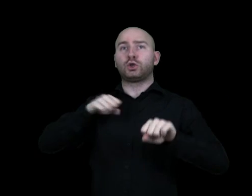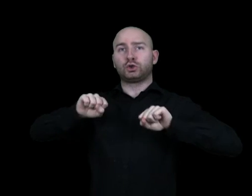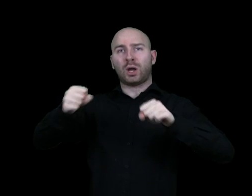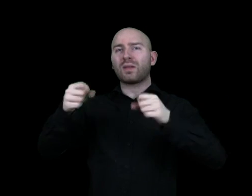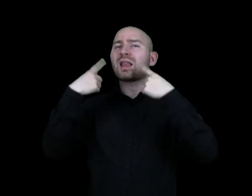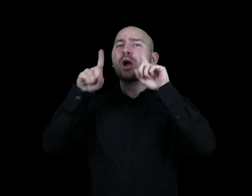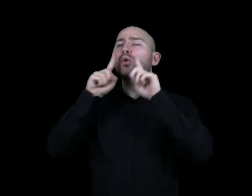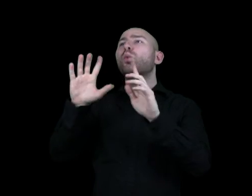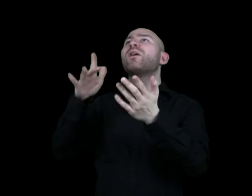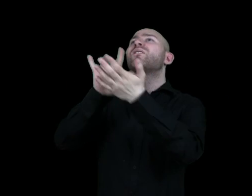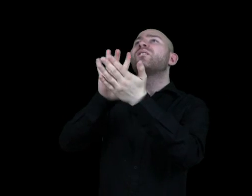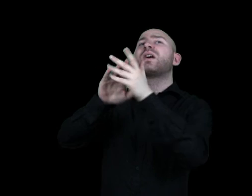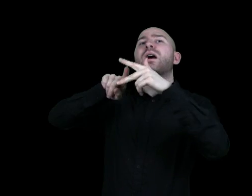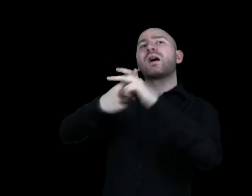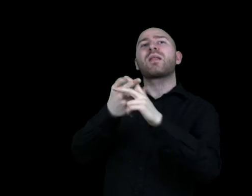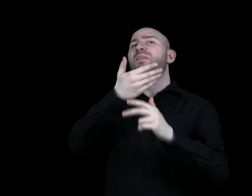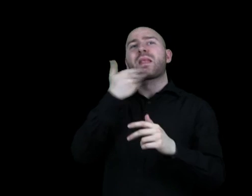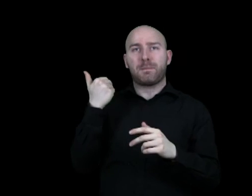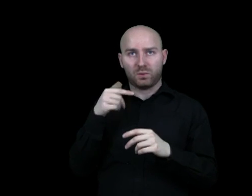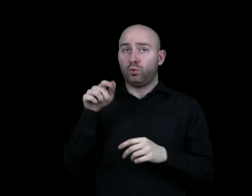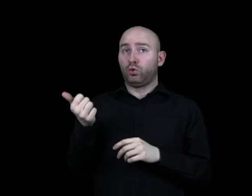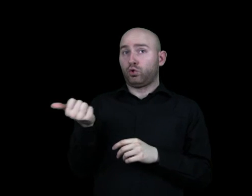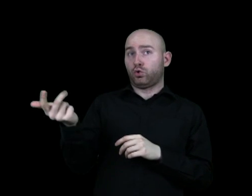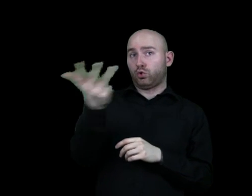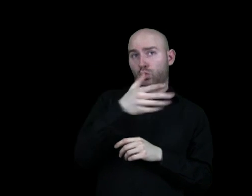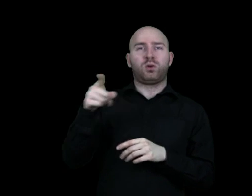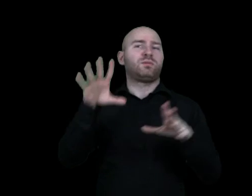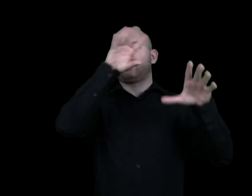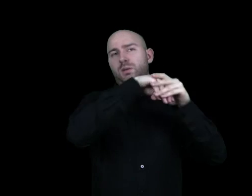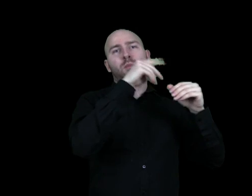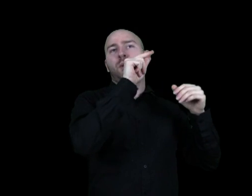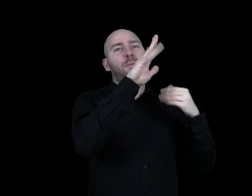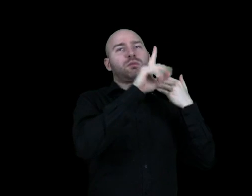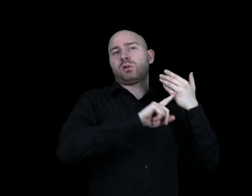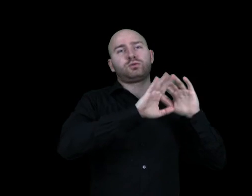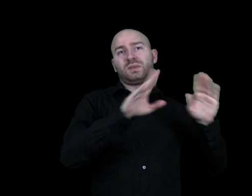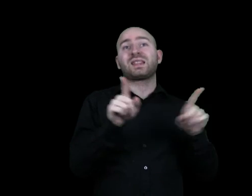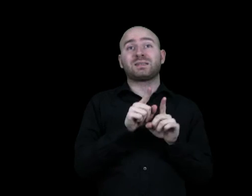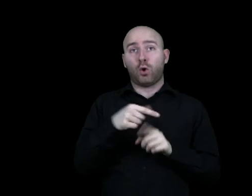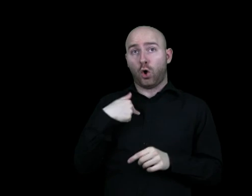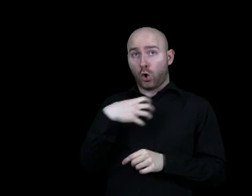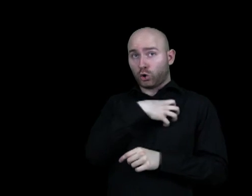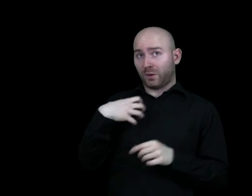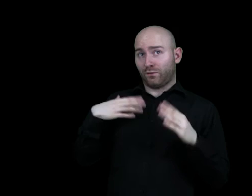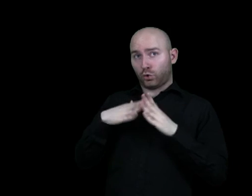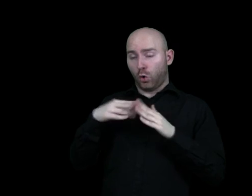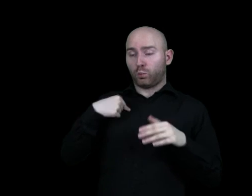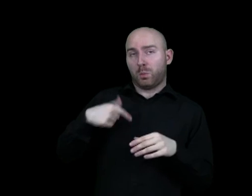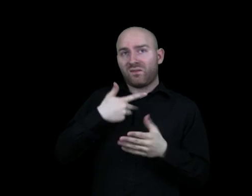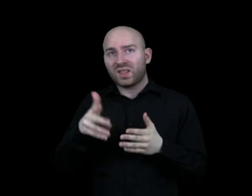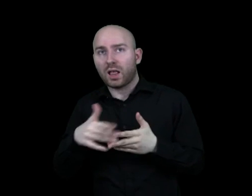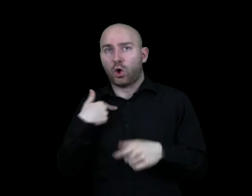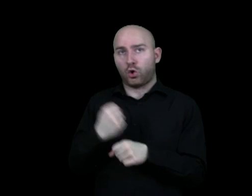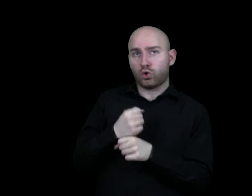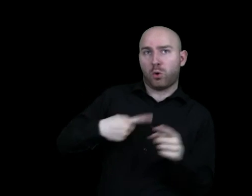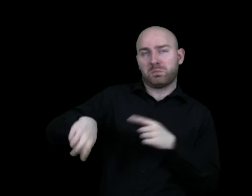Nie rejestrujemy też dóbr ani usług generowanych i konsumowanych w gospodarstwie domowym. Podam przykład. Jeśli